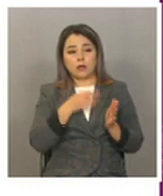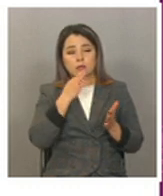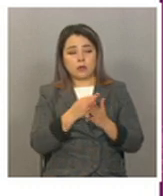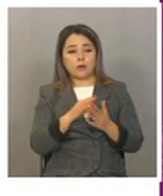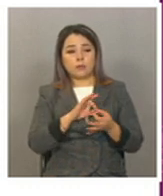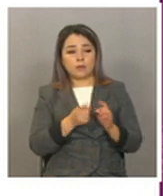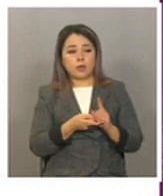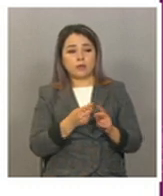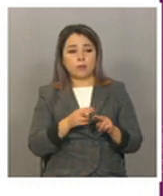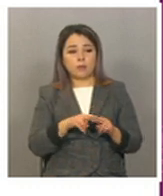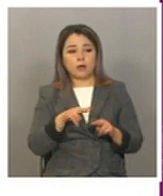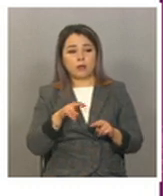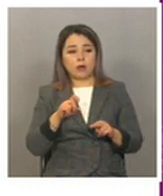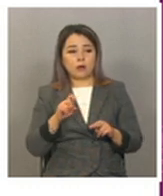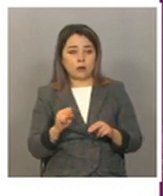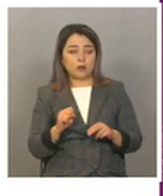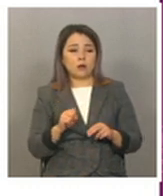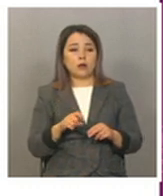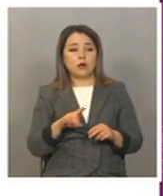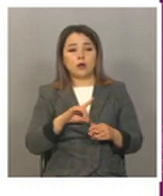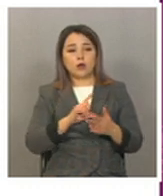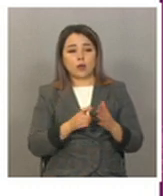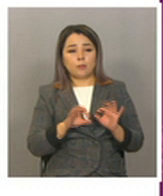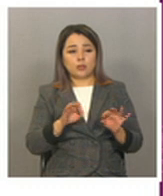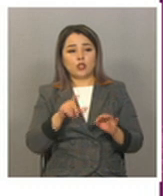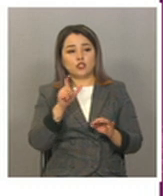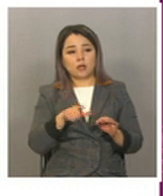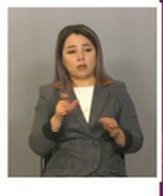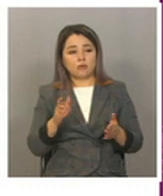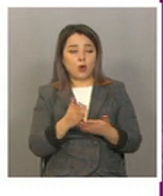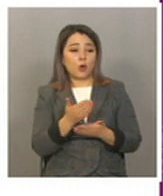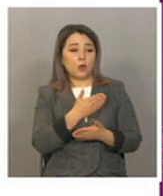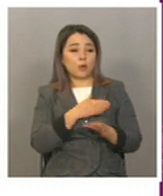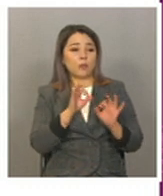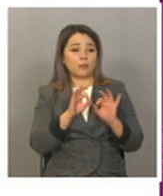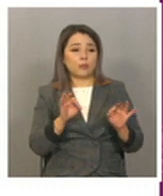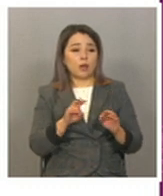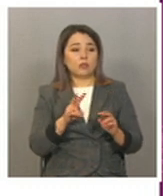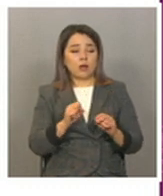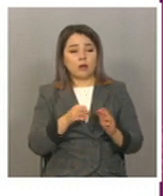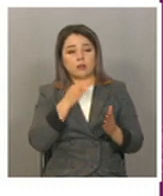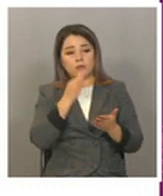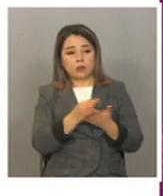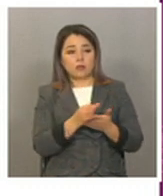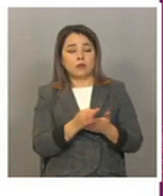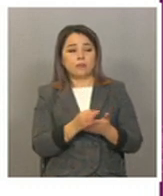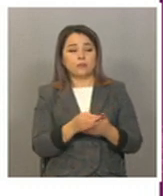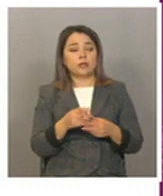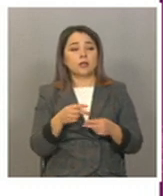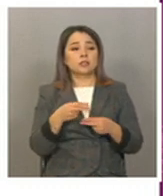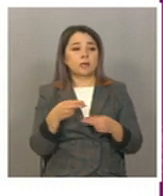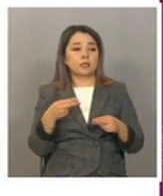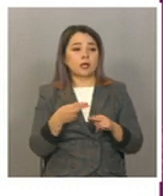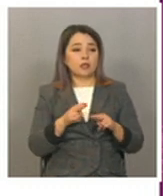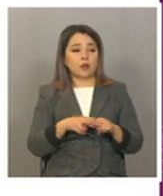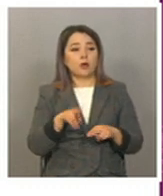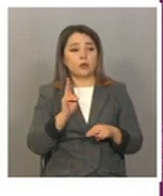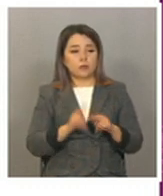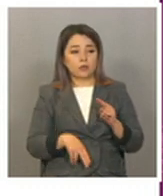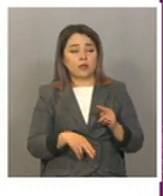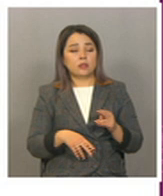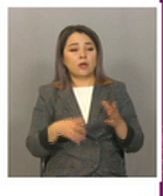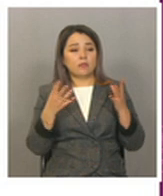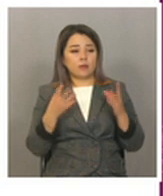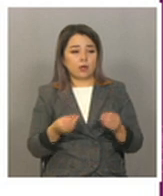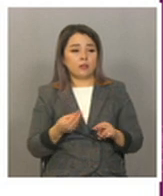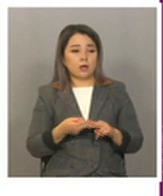в романе для человека? Хочу ответить на вопрос цитатой из книги. «И вот конец света», — сказал